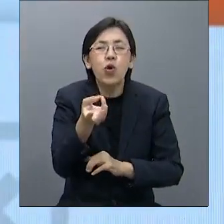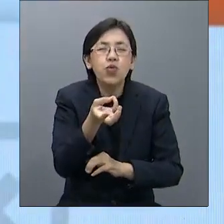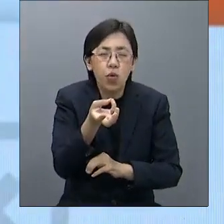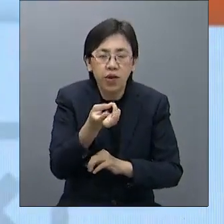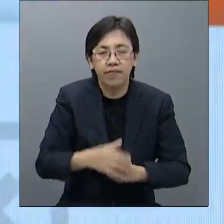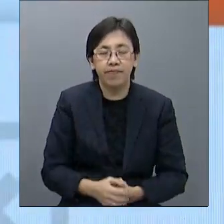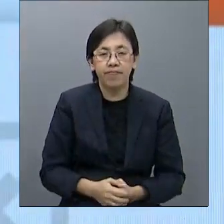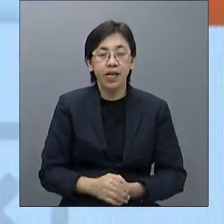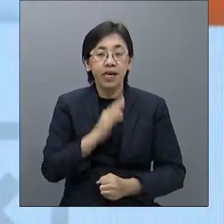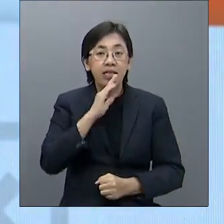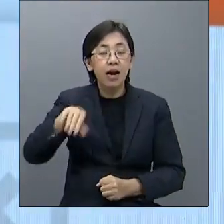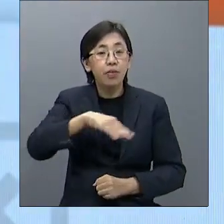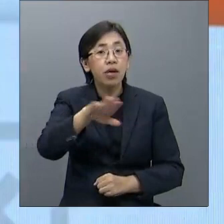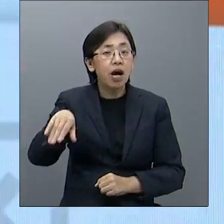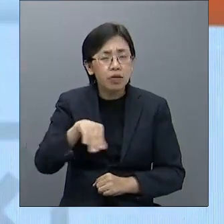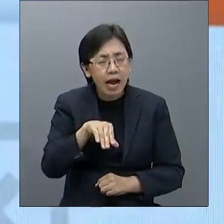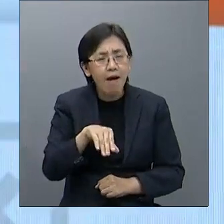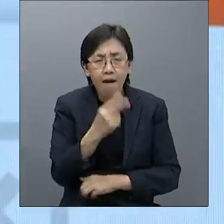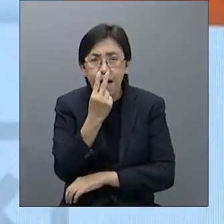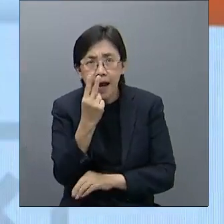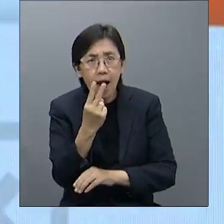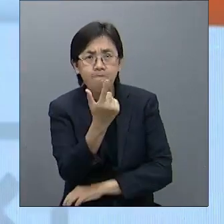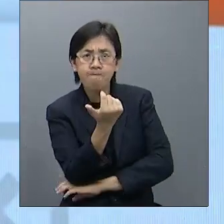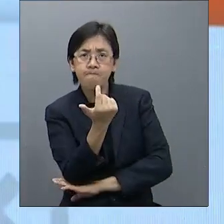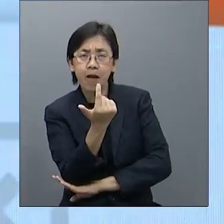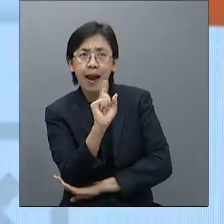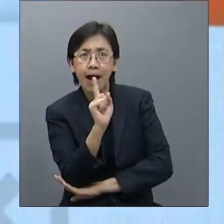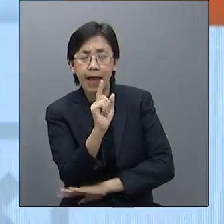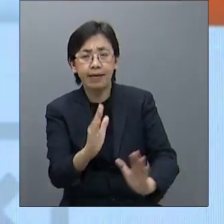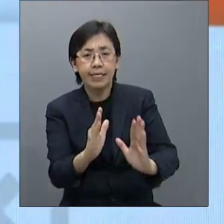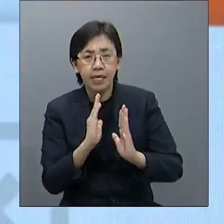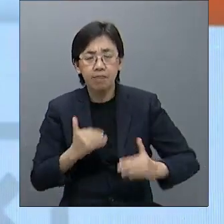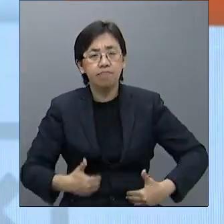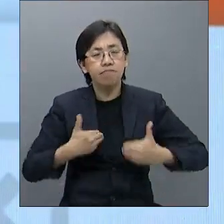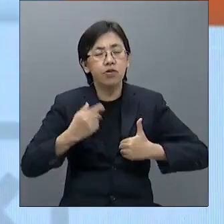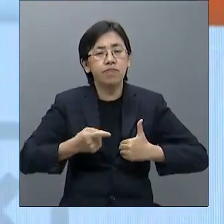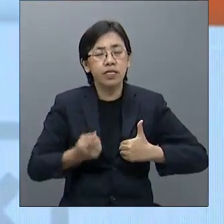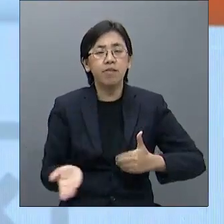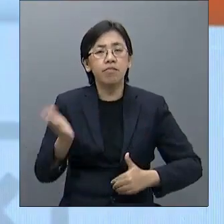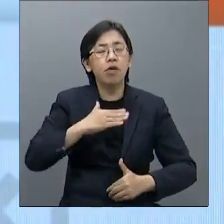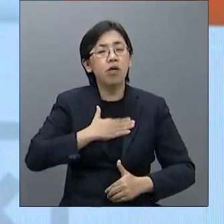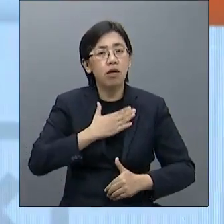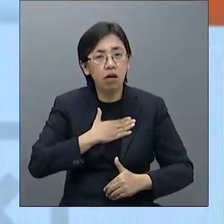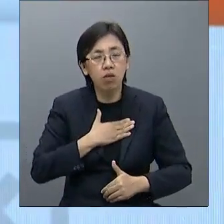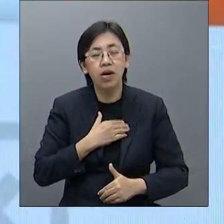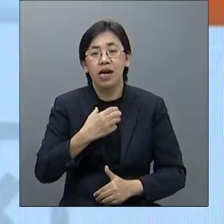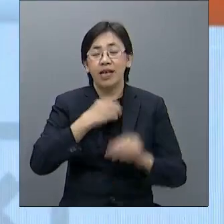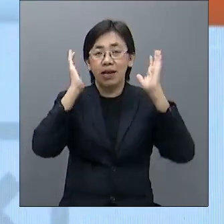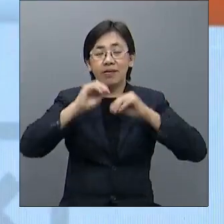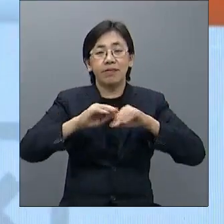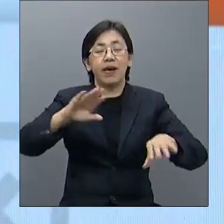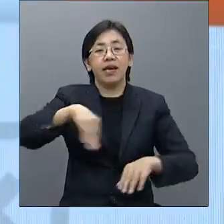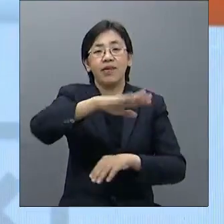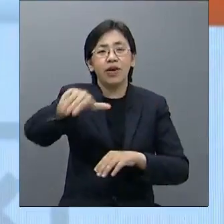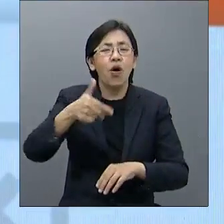ทุกๆท่านนะคะเราก็สามารถที่จะนำโครงสร้างเหล่านี้เข้ามาใช้ในชีวิตประจำวันของเราได้นะคะอยากจะเชื้อเชิญคุณผู้ชมทุกท่านค่ะม